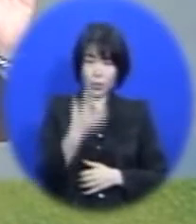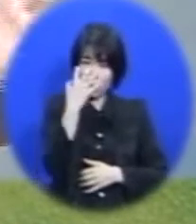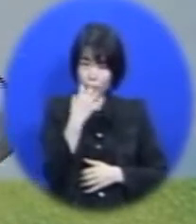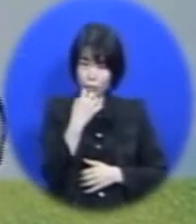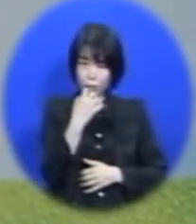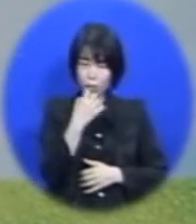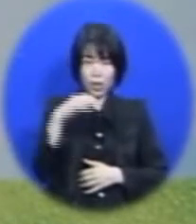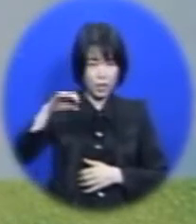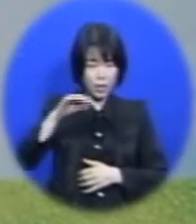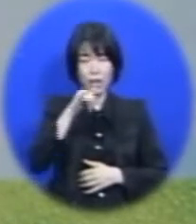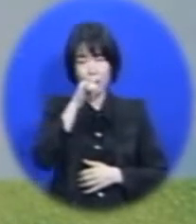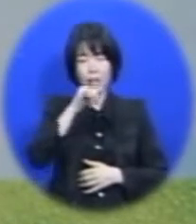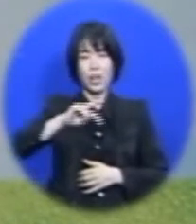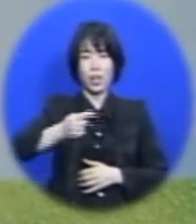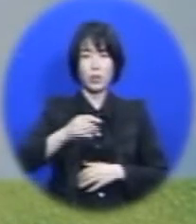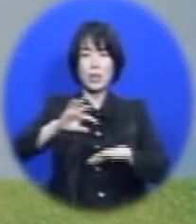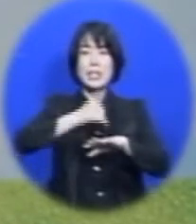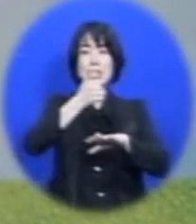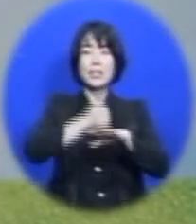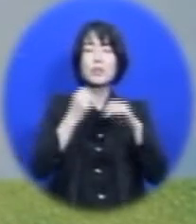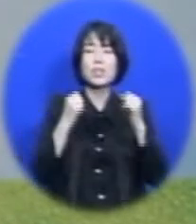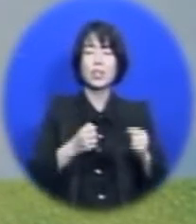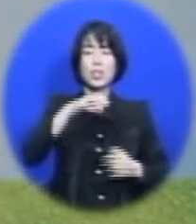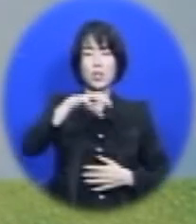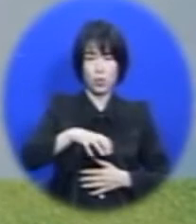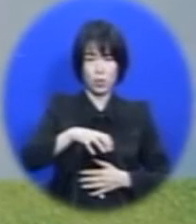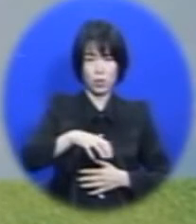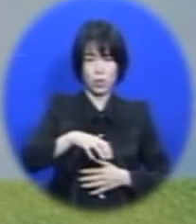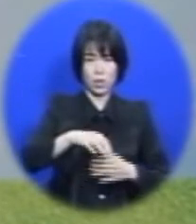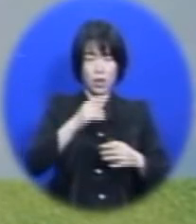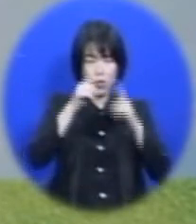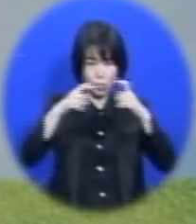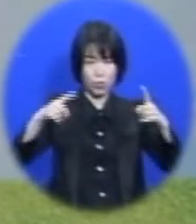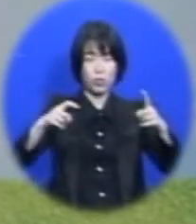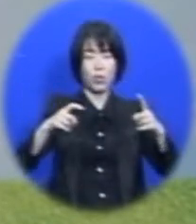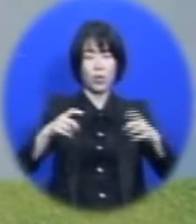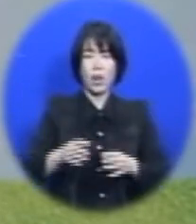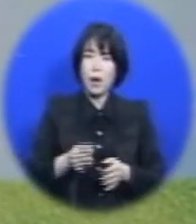임금님이 계신 곳이 왕궁이죠. 아무리 빌딩 크게 멋있게